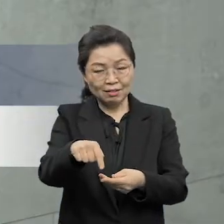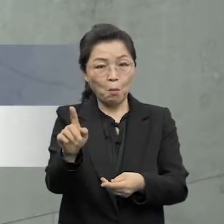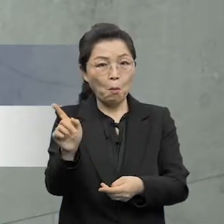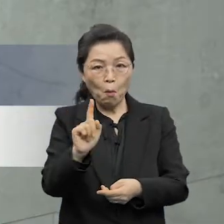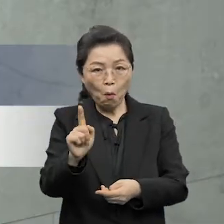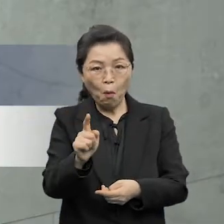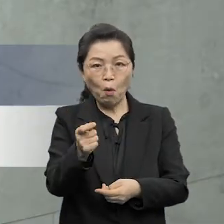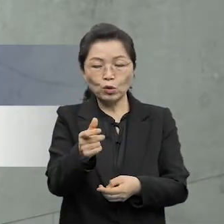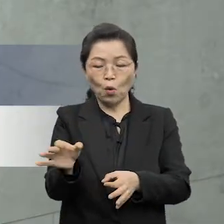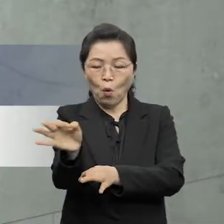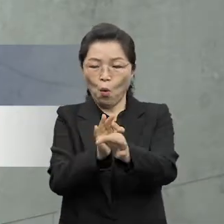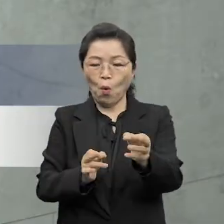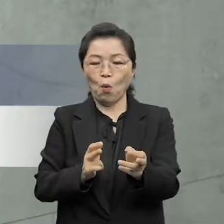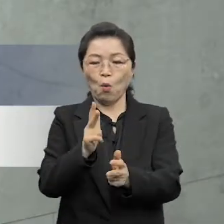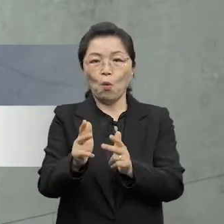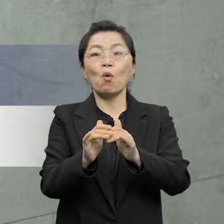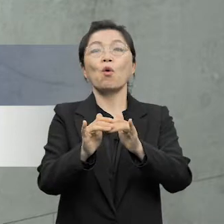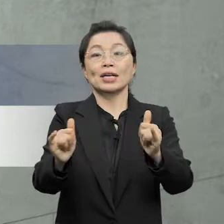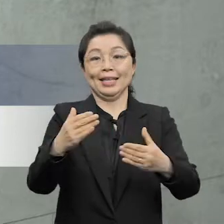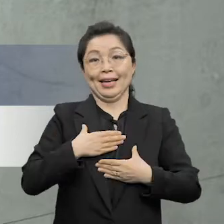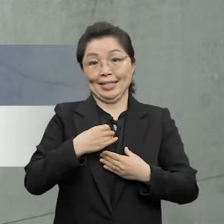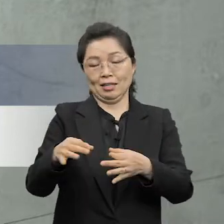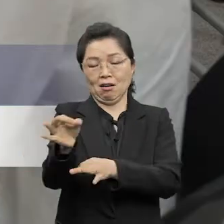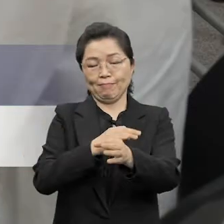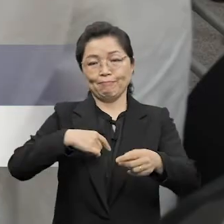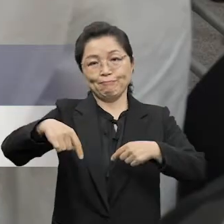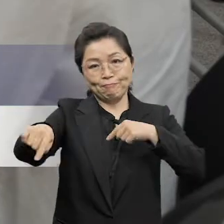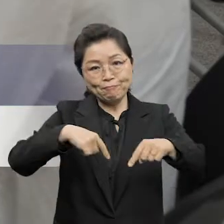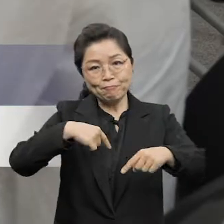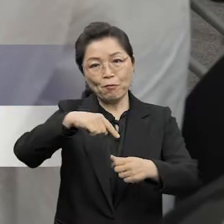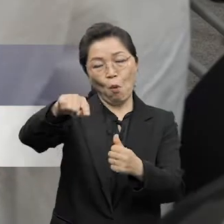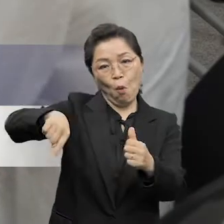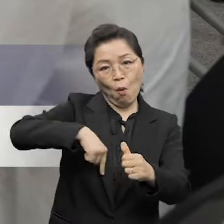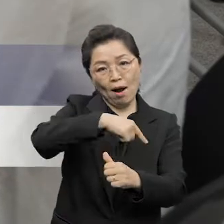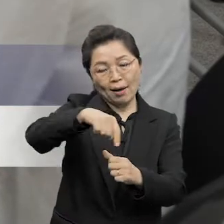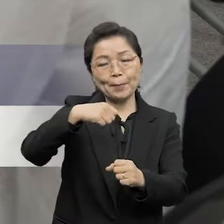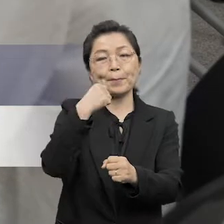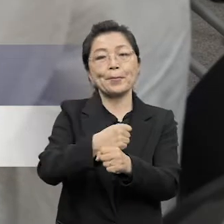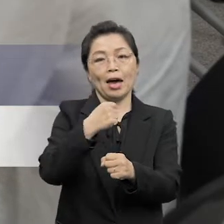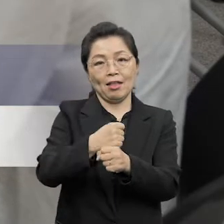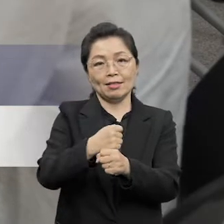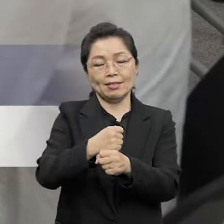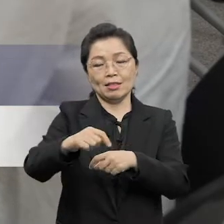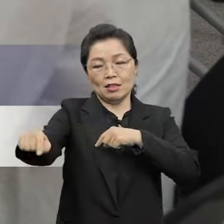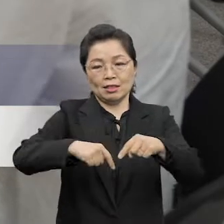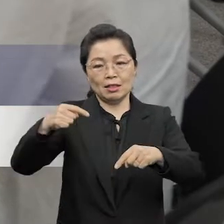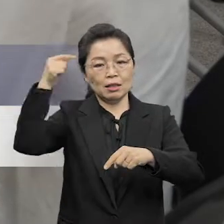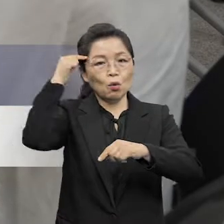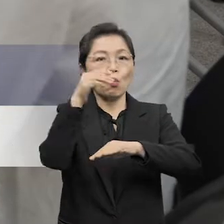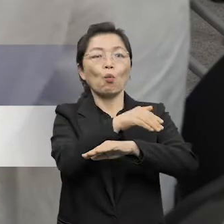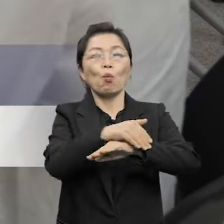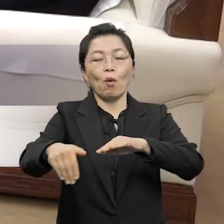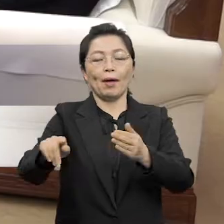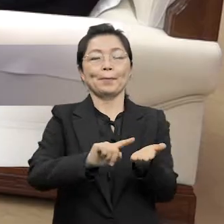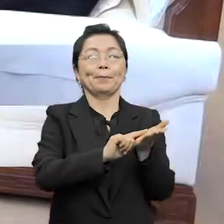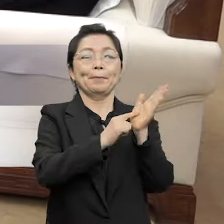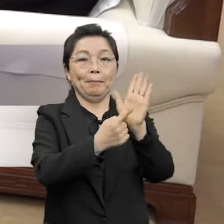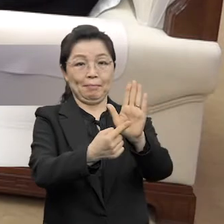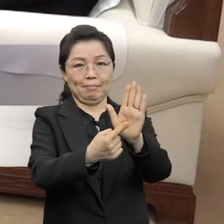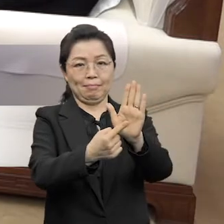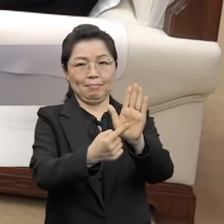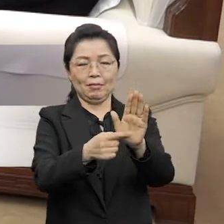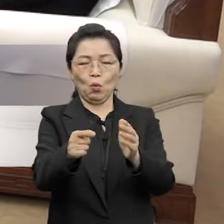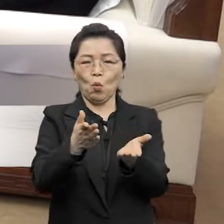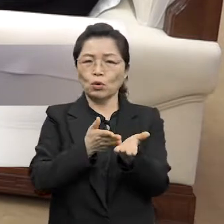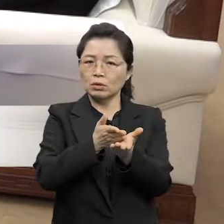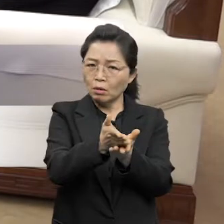주치의센터는 소상공인의 안정적인 경영환경 조성을 위해 관련 지원 정책을 안내해왔습니다. 광주시는